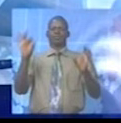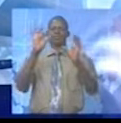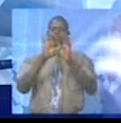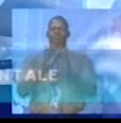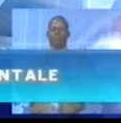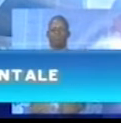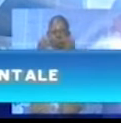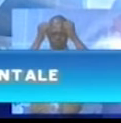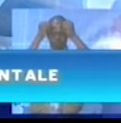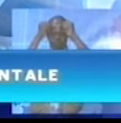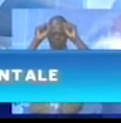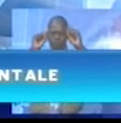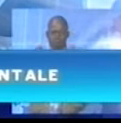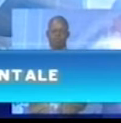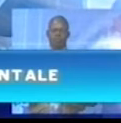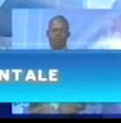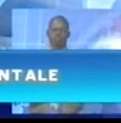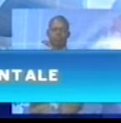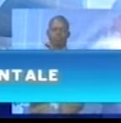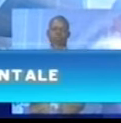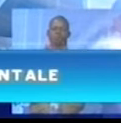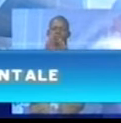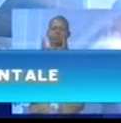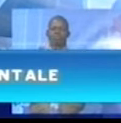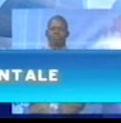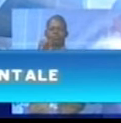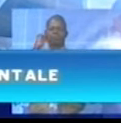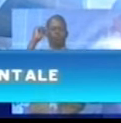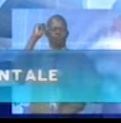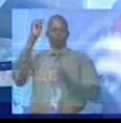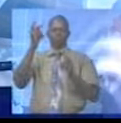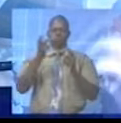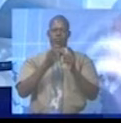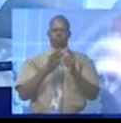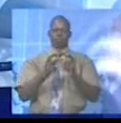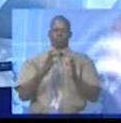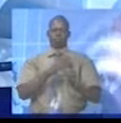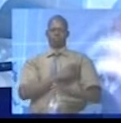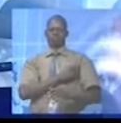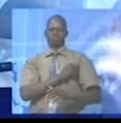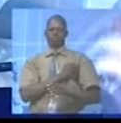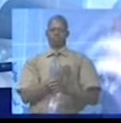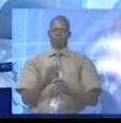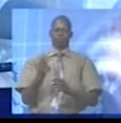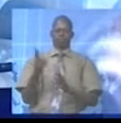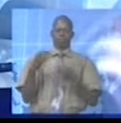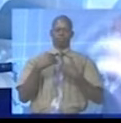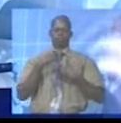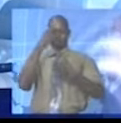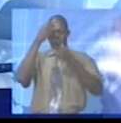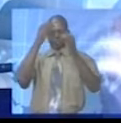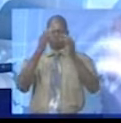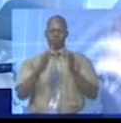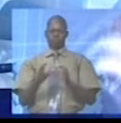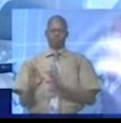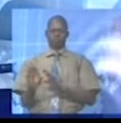la présidentielle anticipée au Venezuela est ouverte depuis hier. Les deux principaux candidats, Nicolas Maduro et Enrique Capriles, ont décidé de ne se